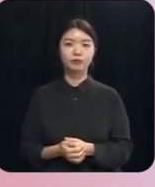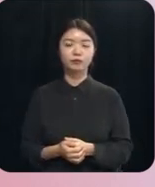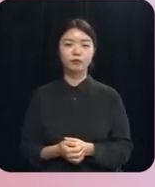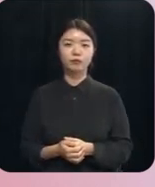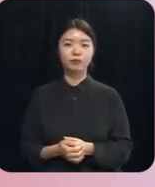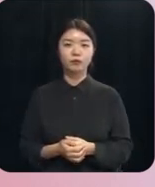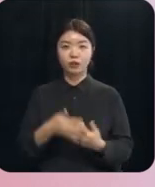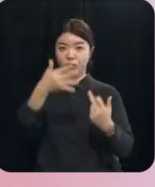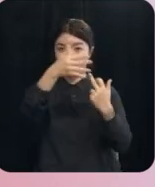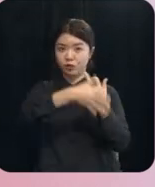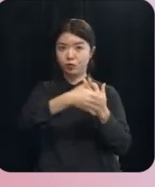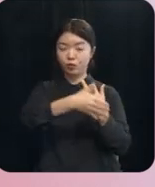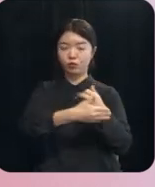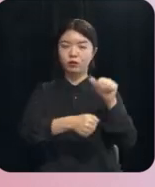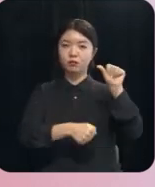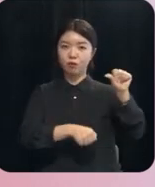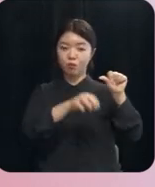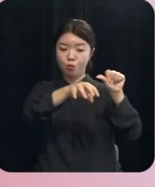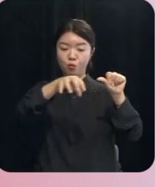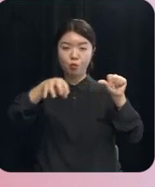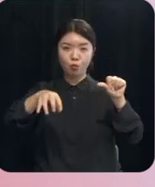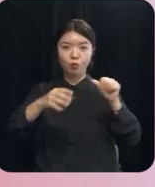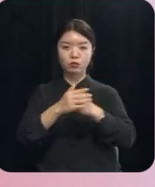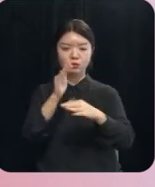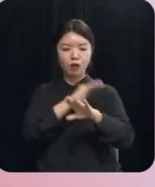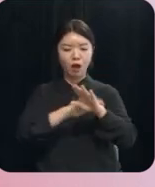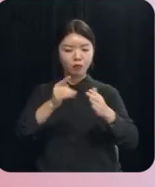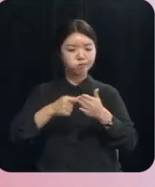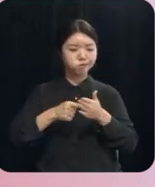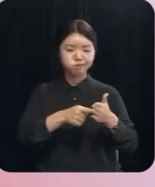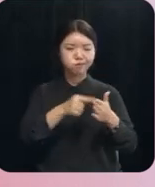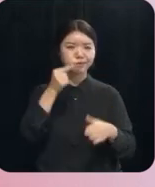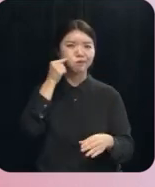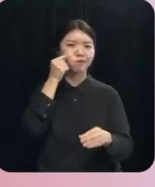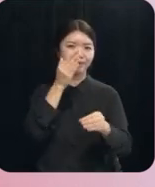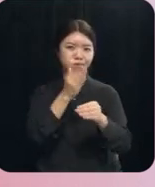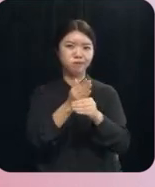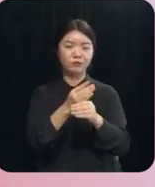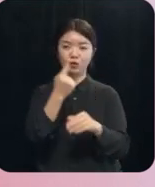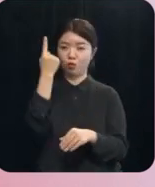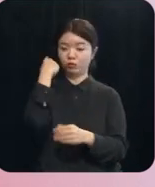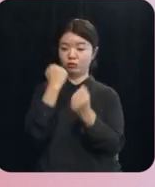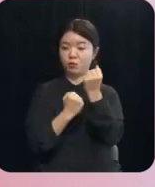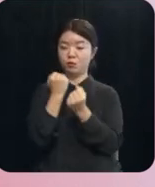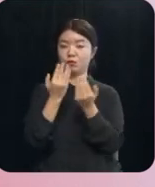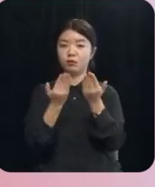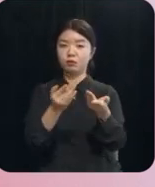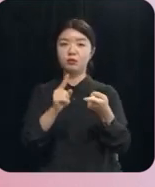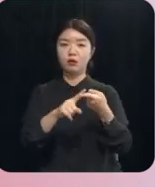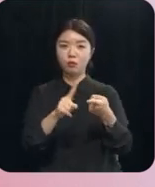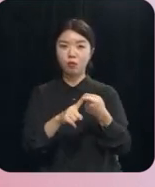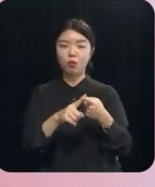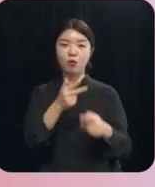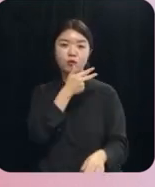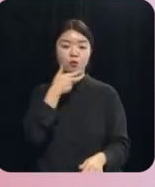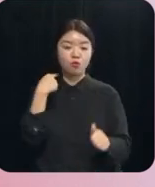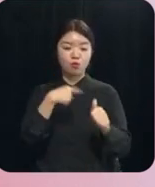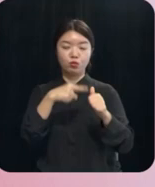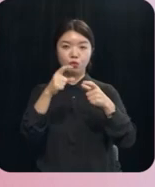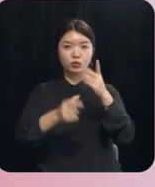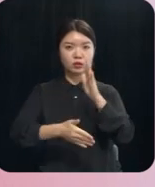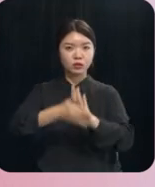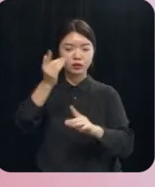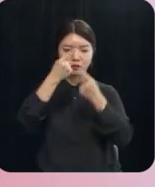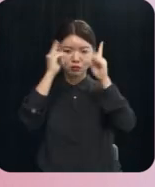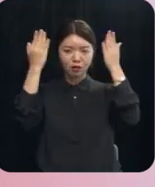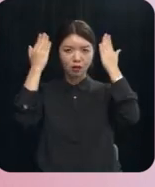아시다시피 서귀포에 있는 5개가 제대로 추진이 되지 않고 있습니다. 어저께 설명드렸듯이 영호교육도시도 대학에